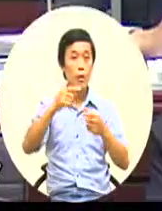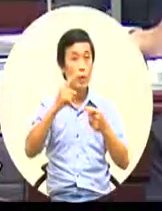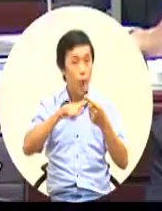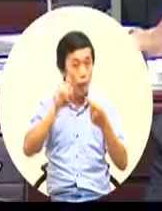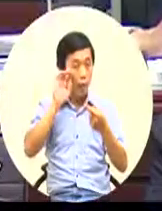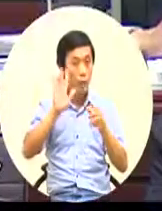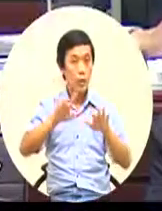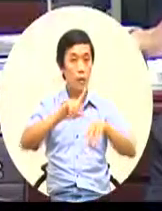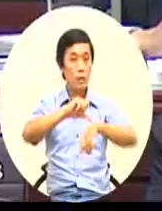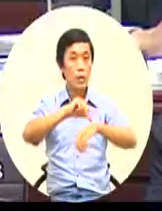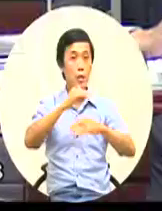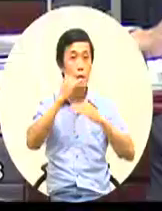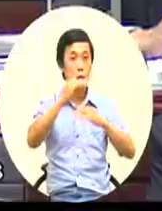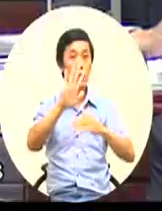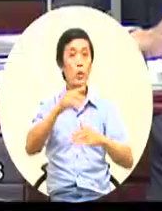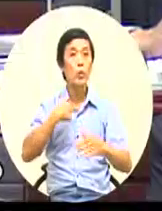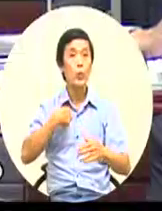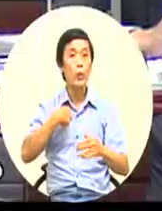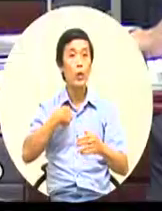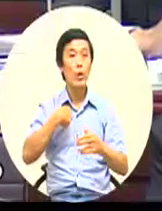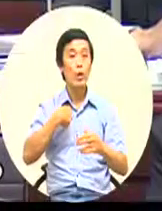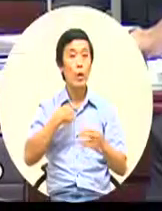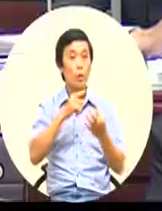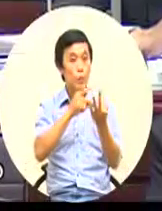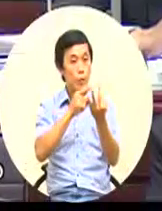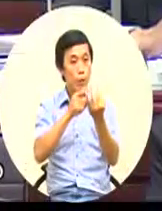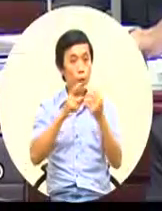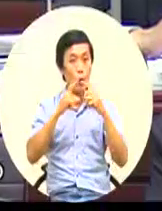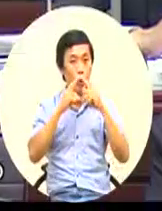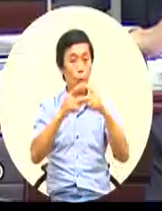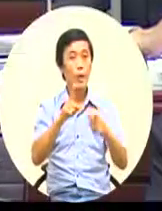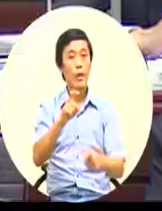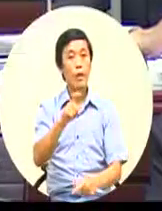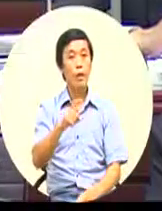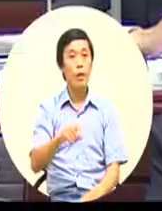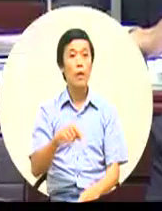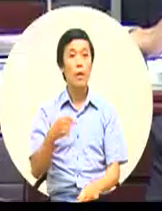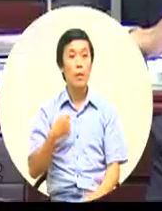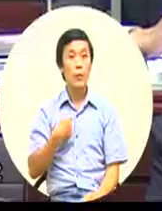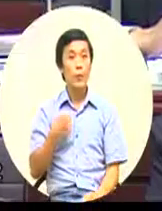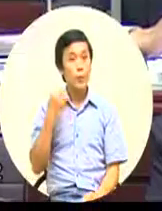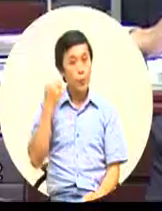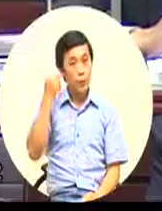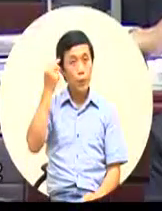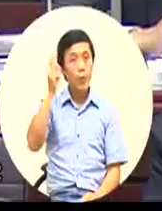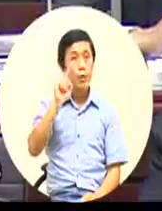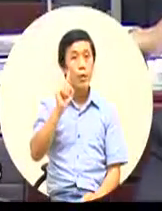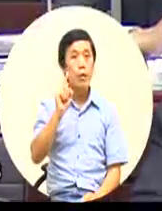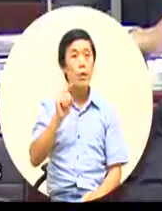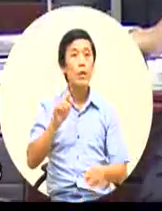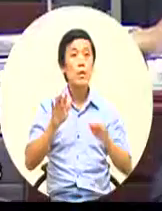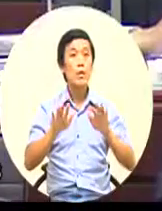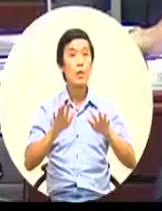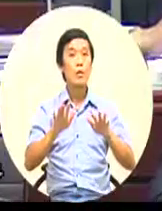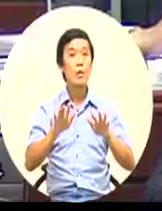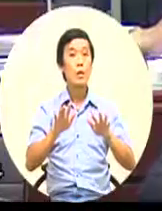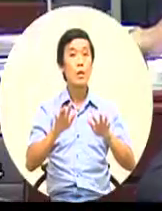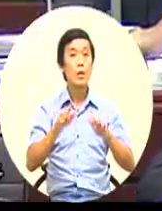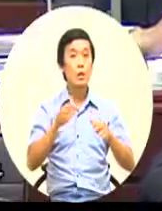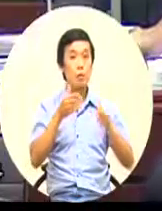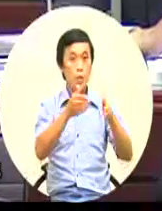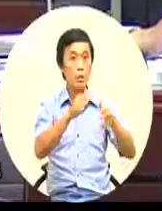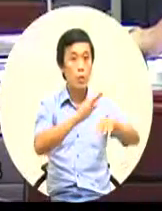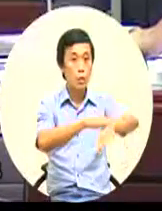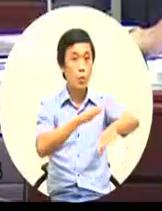有限，无法度一直甲恁答复。啊，我感觉讲，包括即摆讲迄个中央